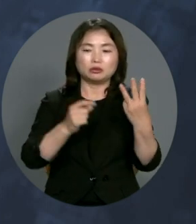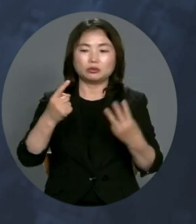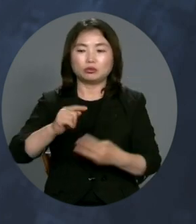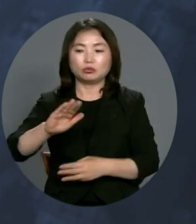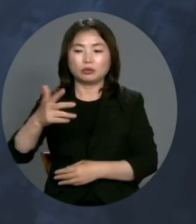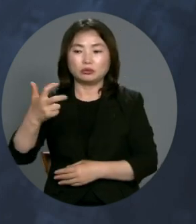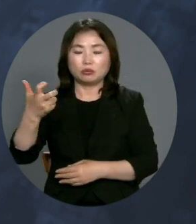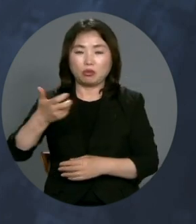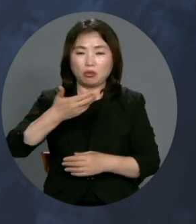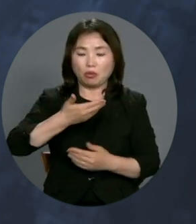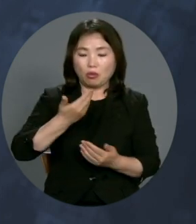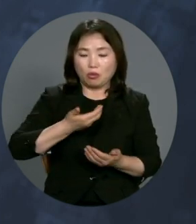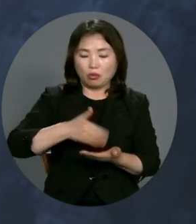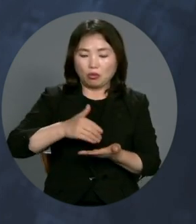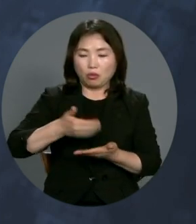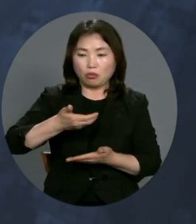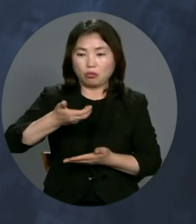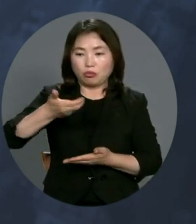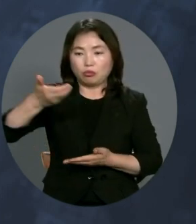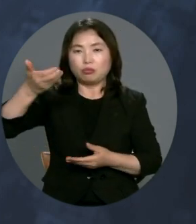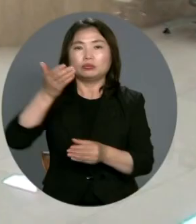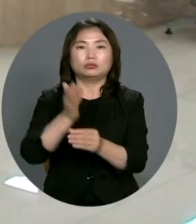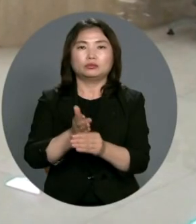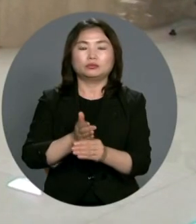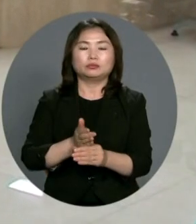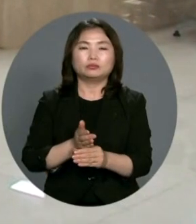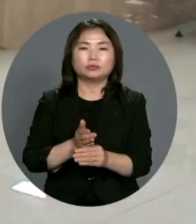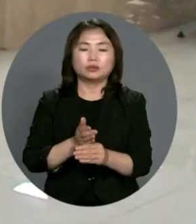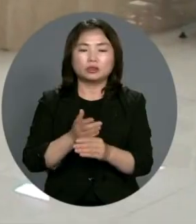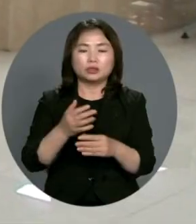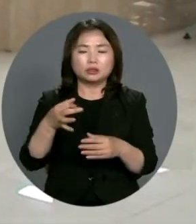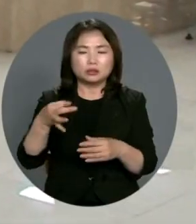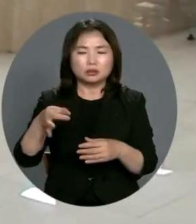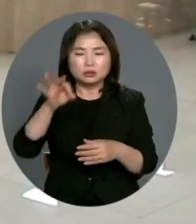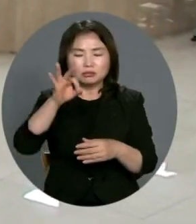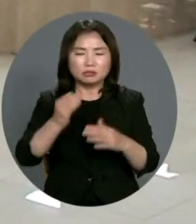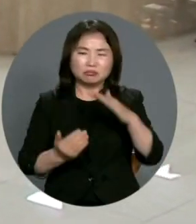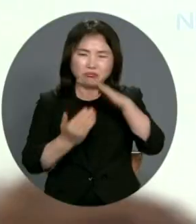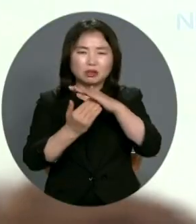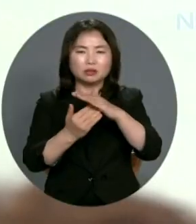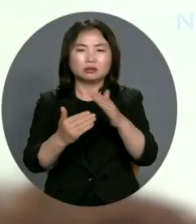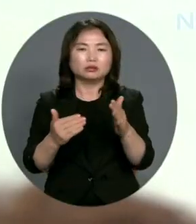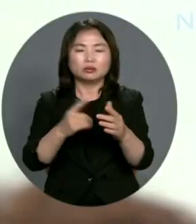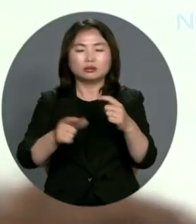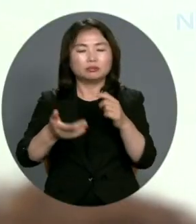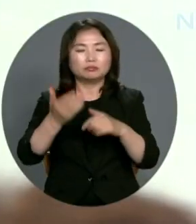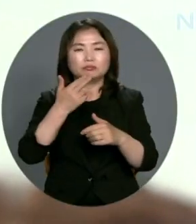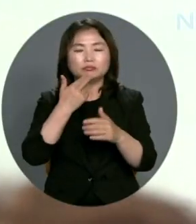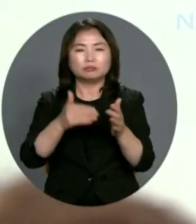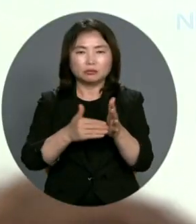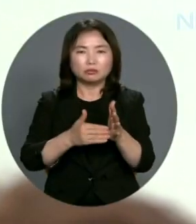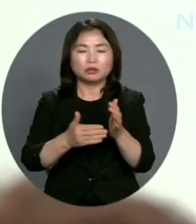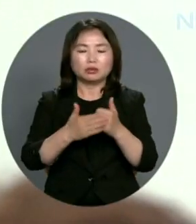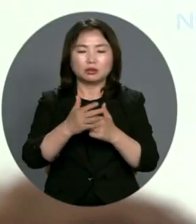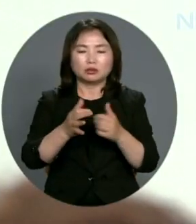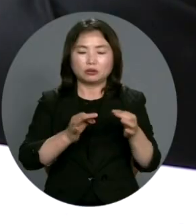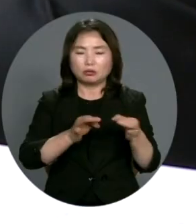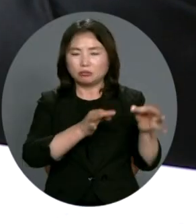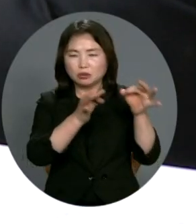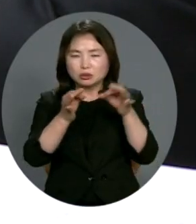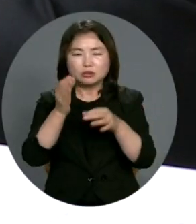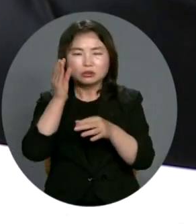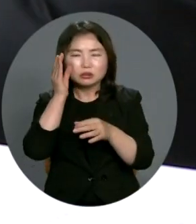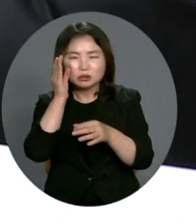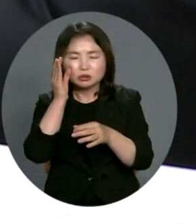1970건으로 급증하는 추세입니다 금리가 정점을 찍었다는 전망이 나오면서 시장에 대한 기대의